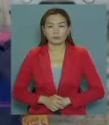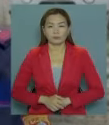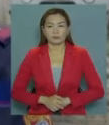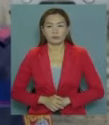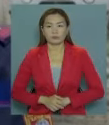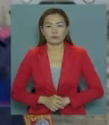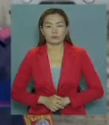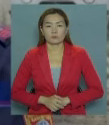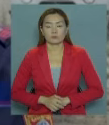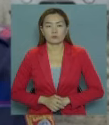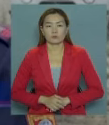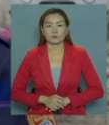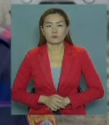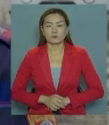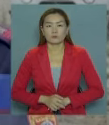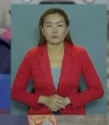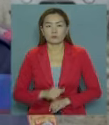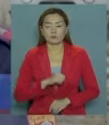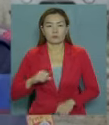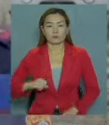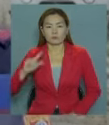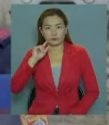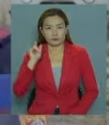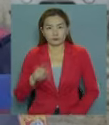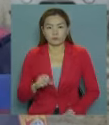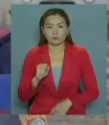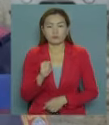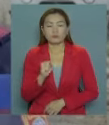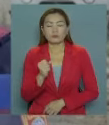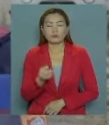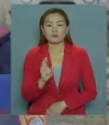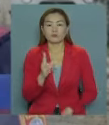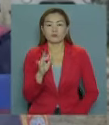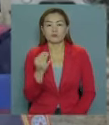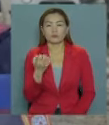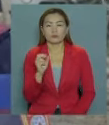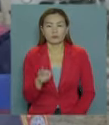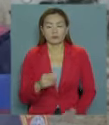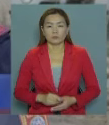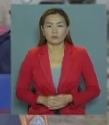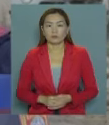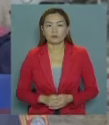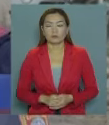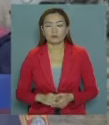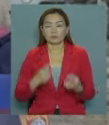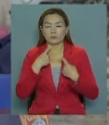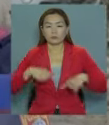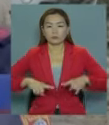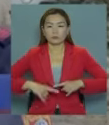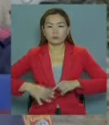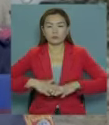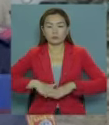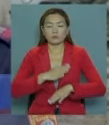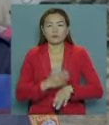барысында енді мынау қазір өздеріңізге белгілі Ақжайық табиғи мемлекеттік резерватының